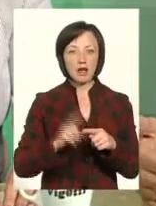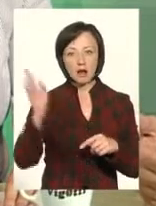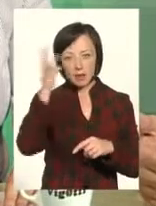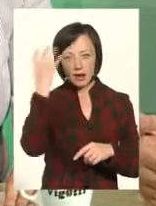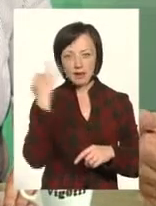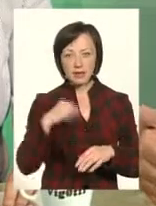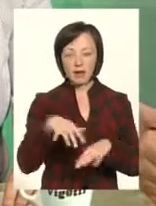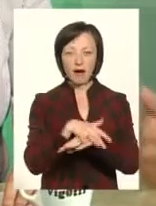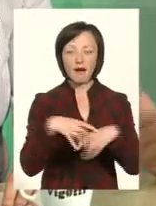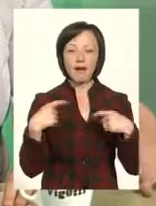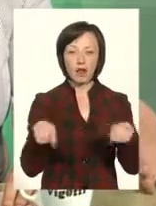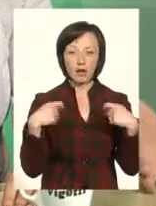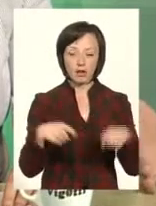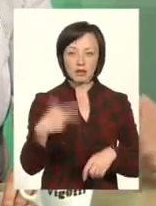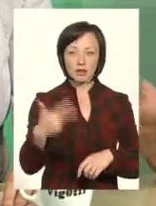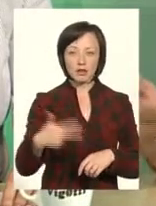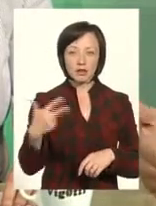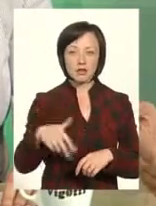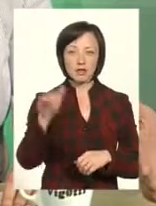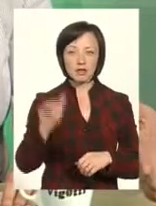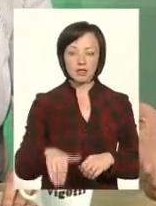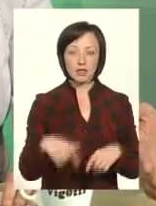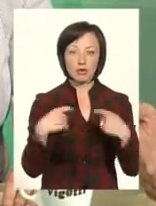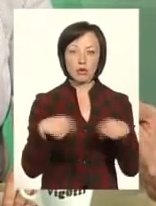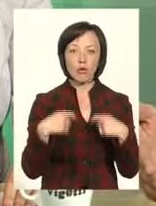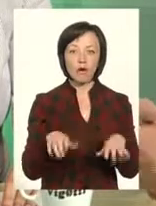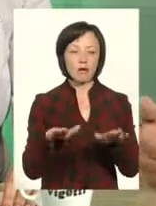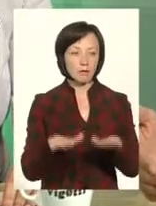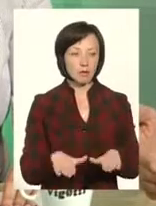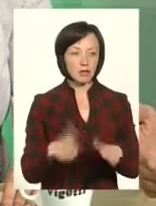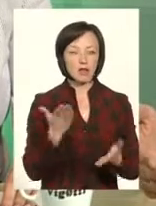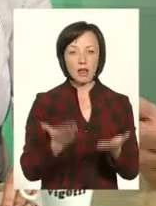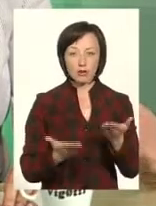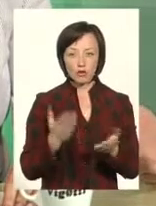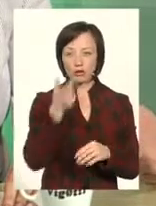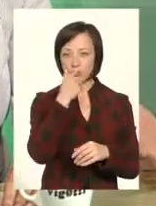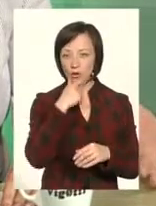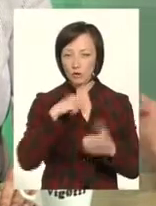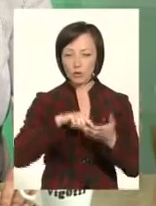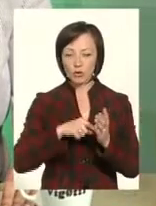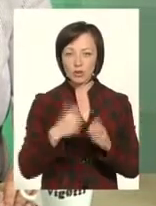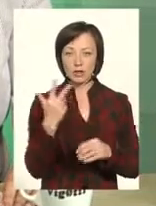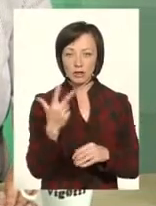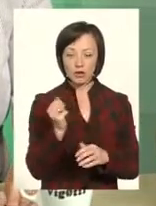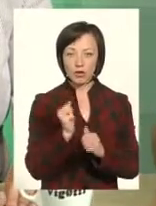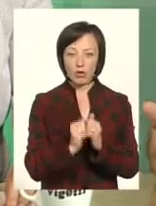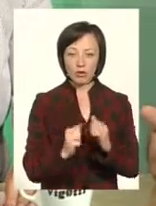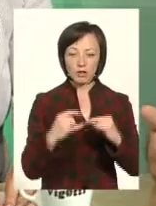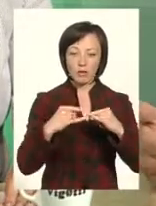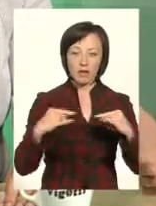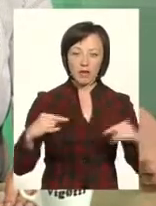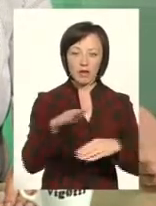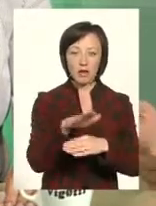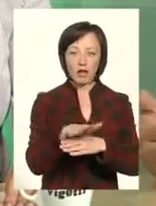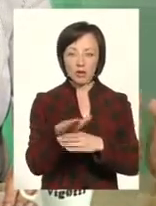на Хмельницькому ринку 30 тисяч торгових місць. Якщо скромно помножити на 3, тому що кожен прилавок, кожен